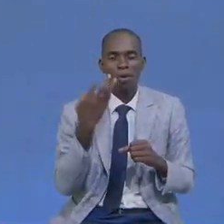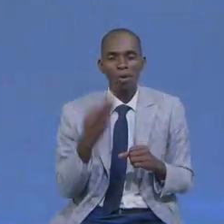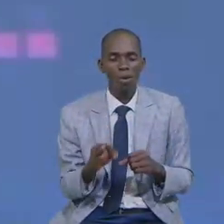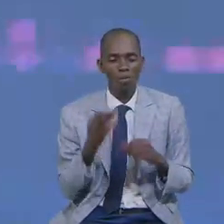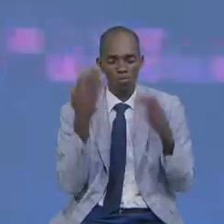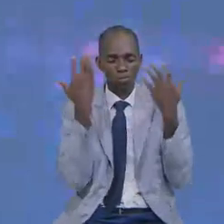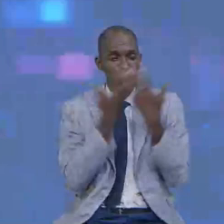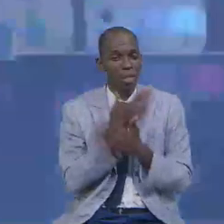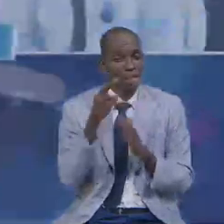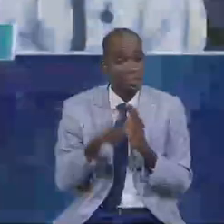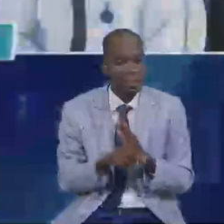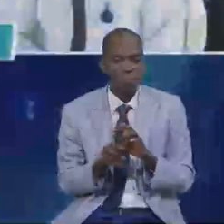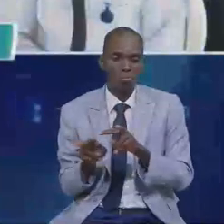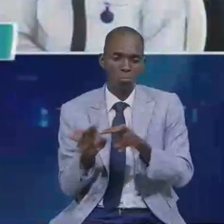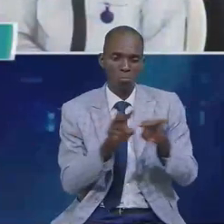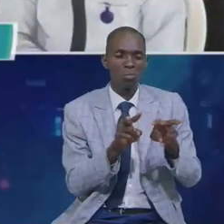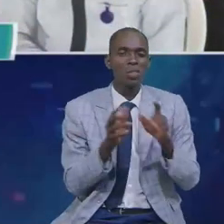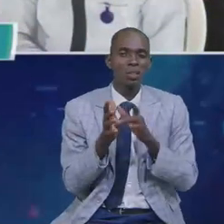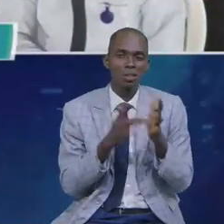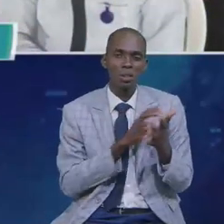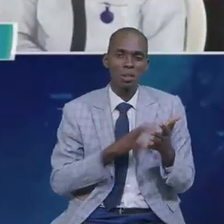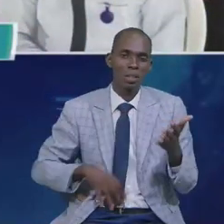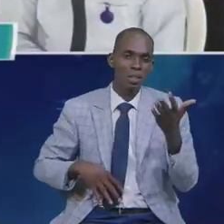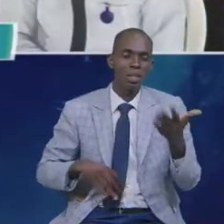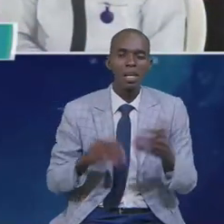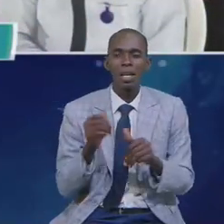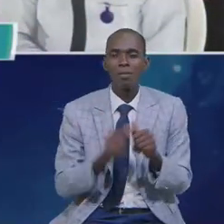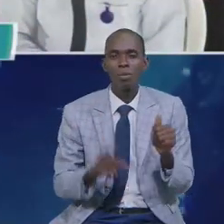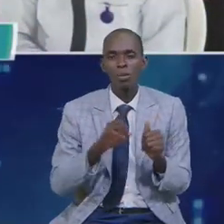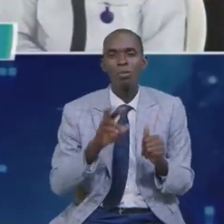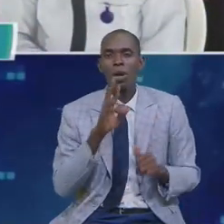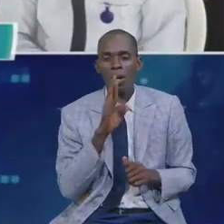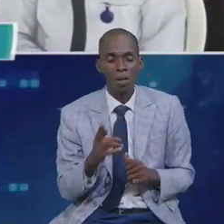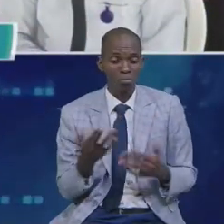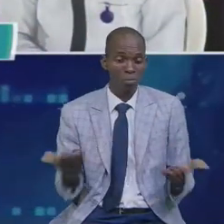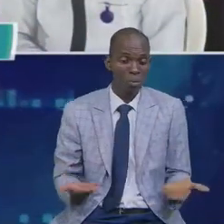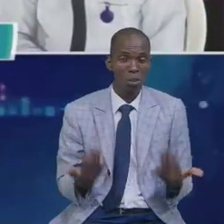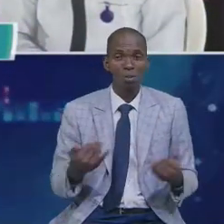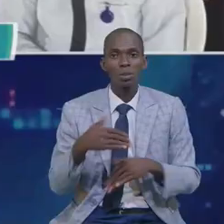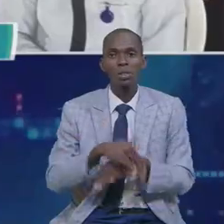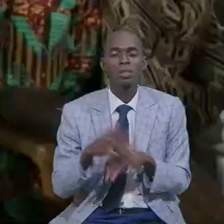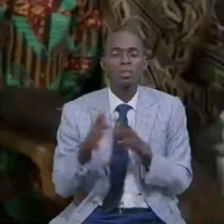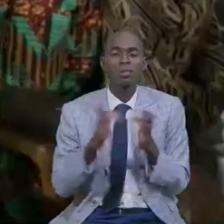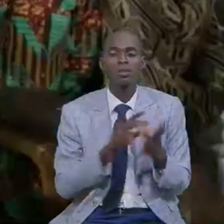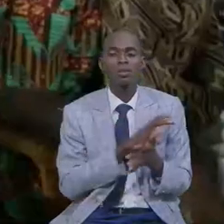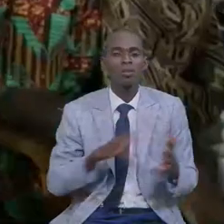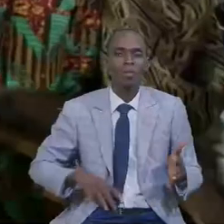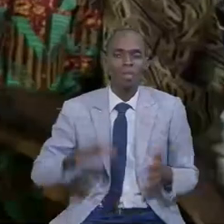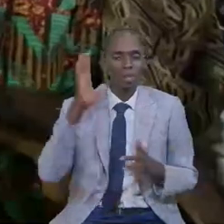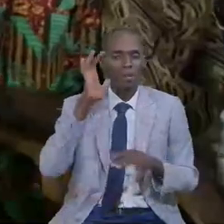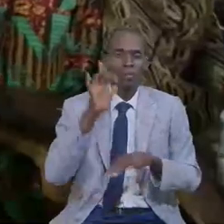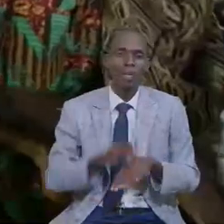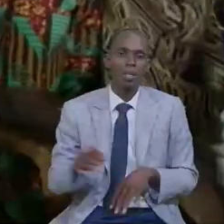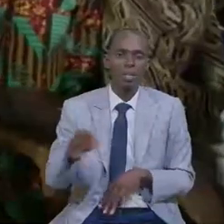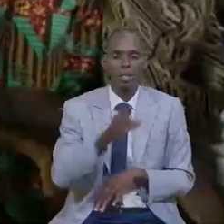tournez par là, Jésus-Christ. Et partout où vous êtes là ce soir, Jésus-Christ va te toucher là-bas.